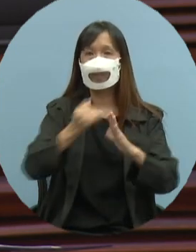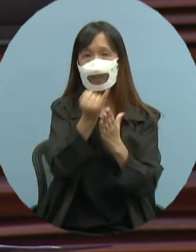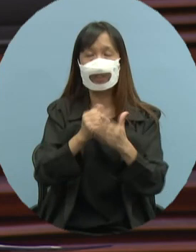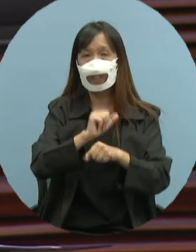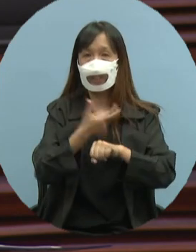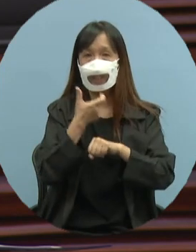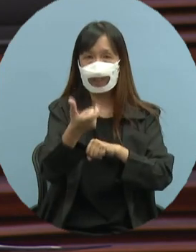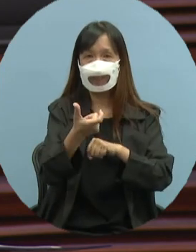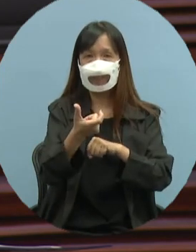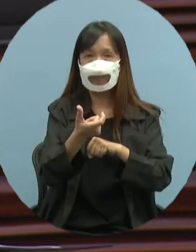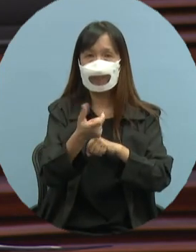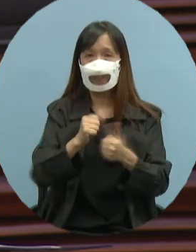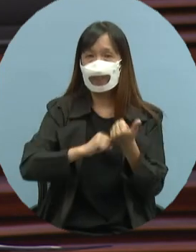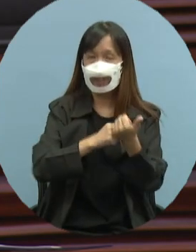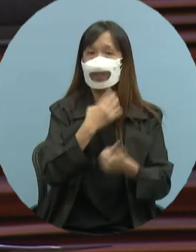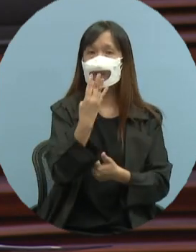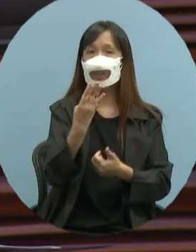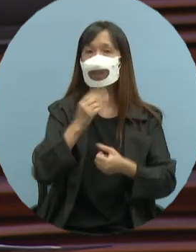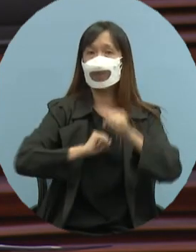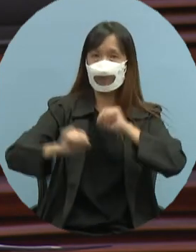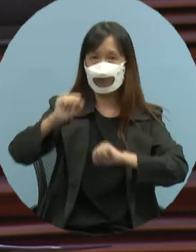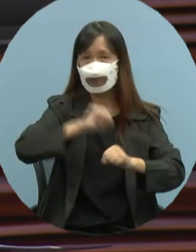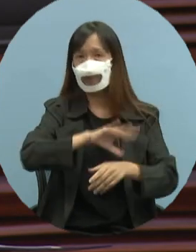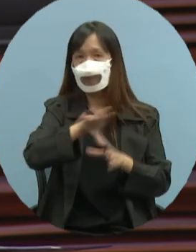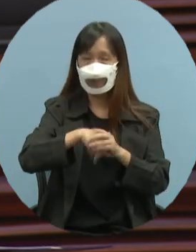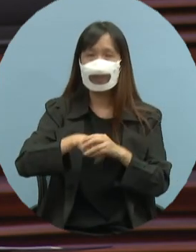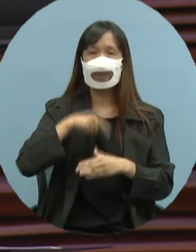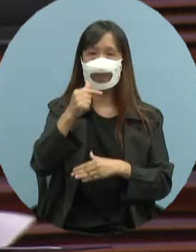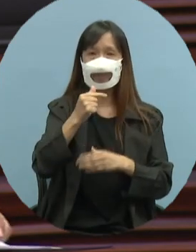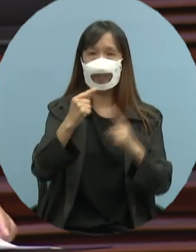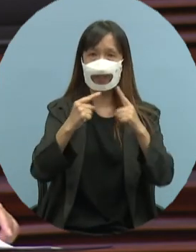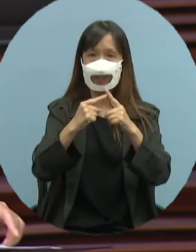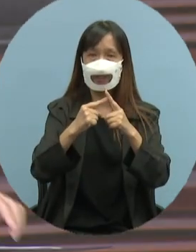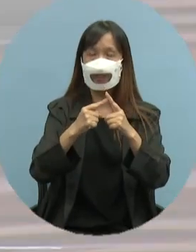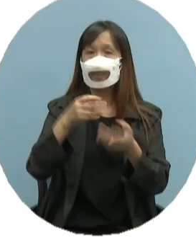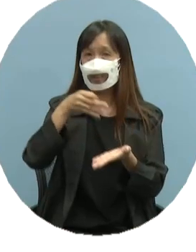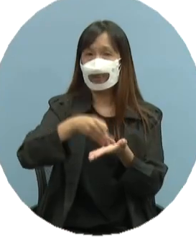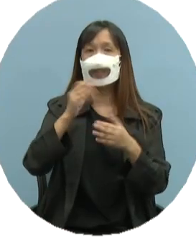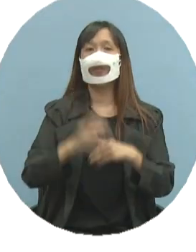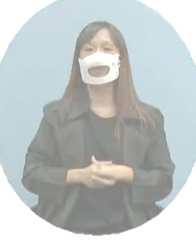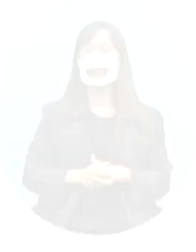金支持大約4項活動，涉及最少10萬名的參加者。